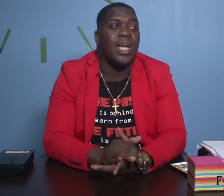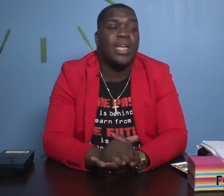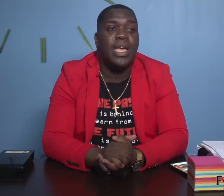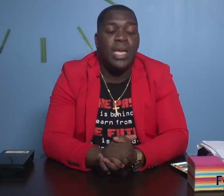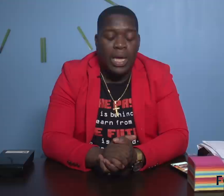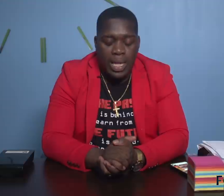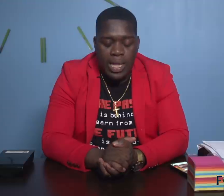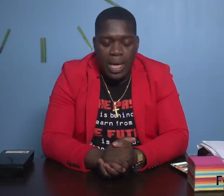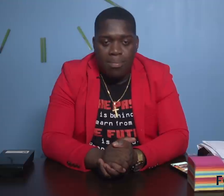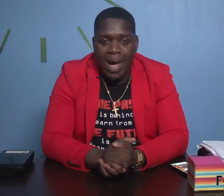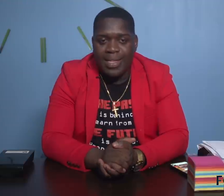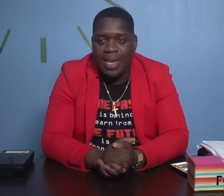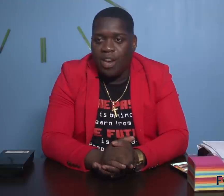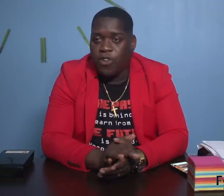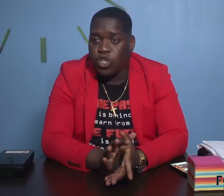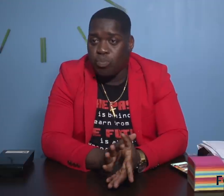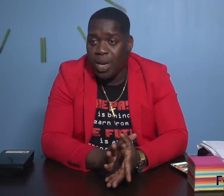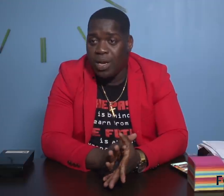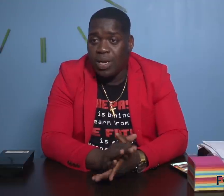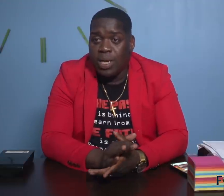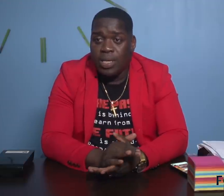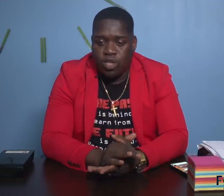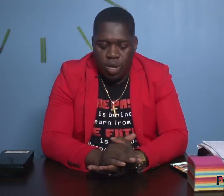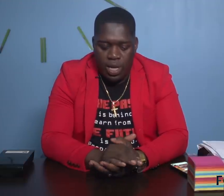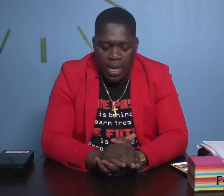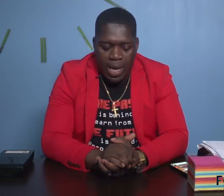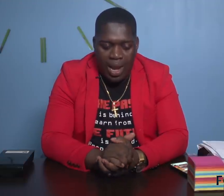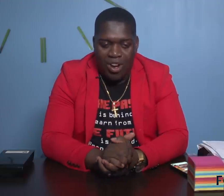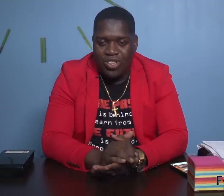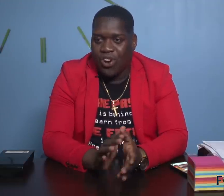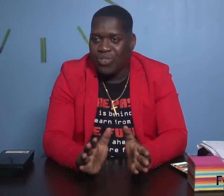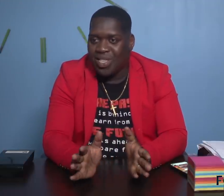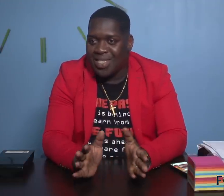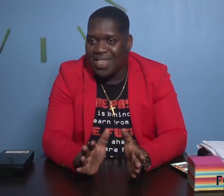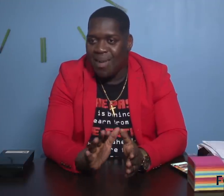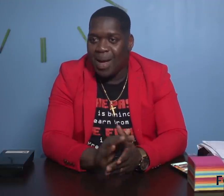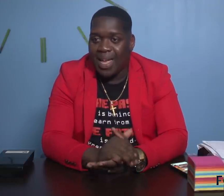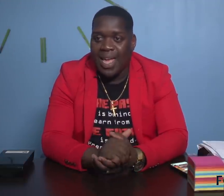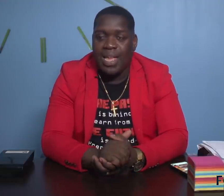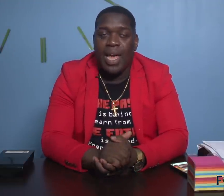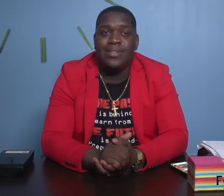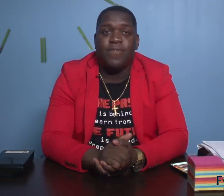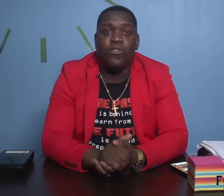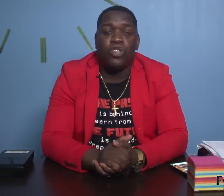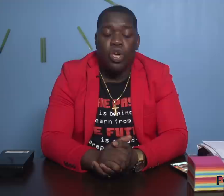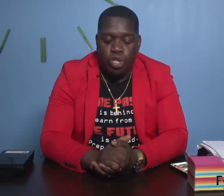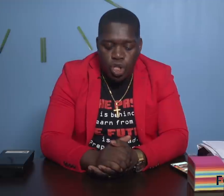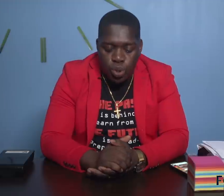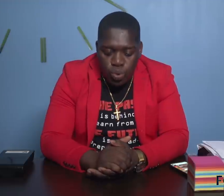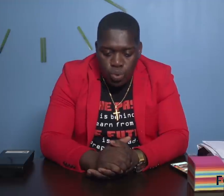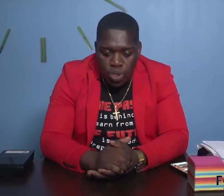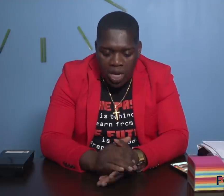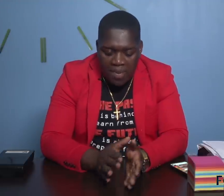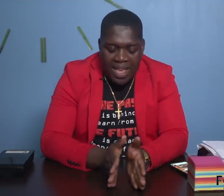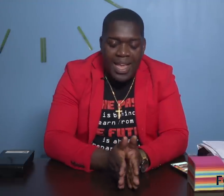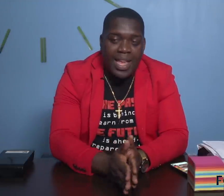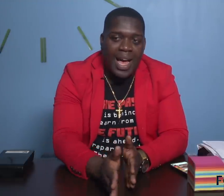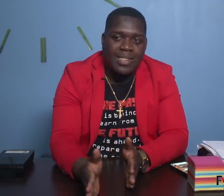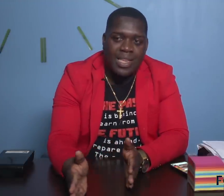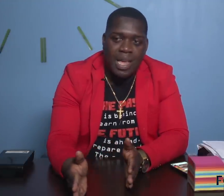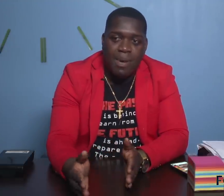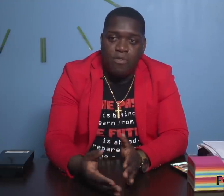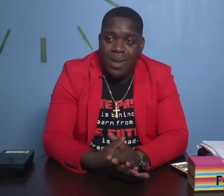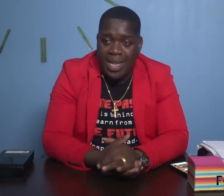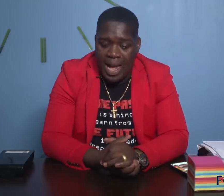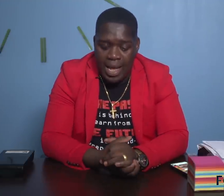want u ziet dat hij de maatregel versoepelt. Door de lockdown systeem, kinkie enzovoort. Dus uno schreef je kinkie